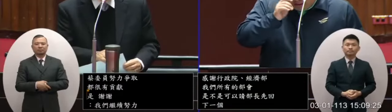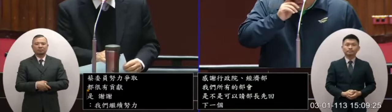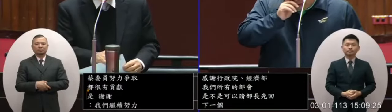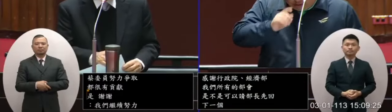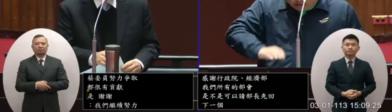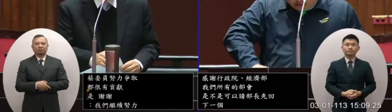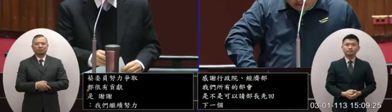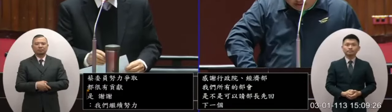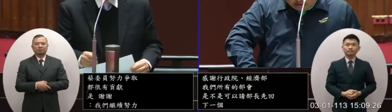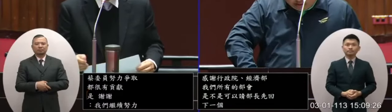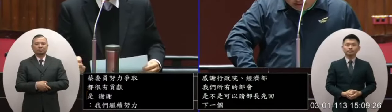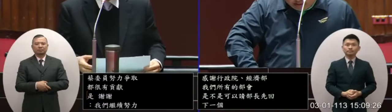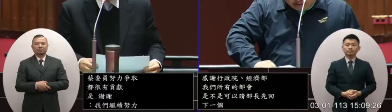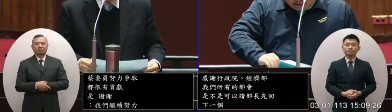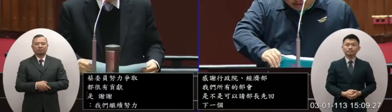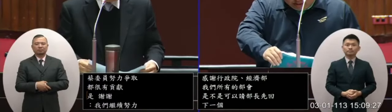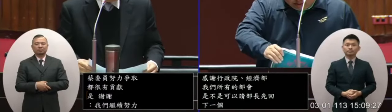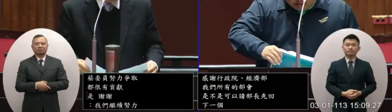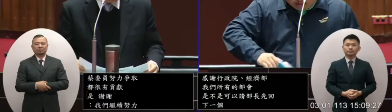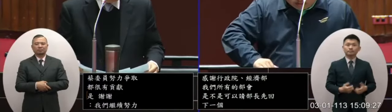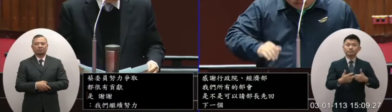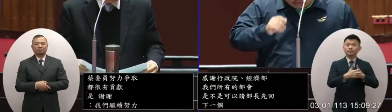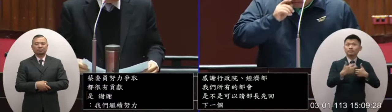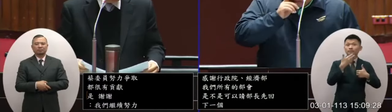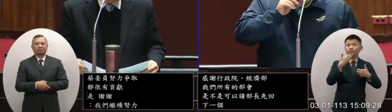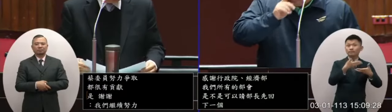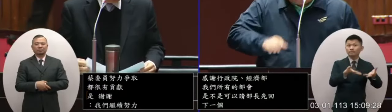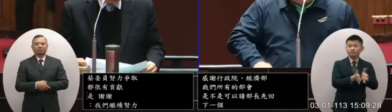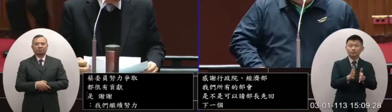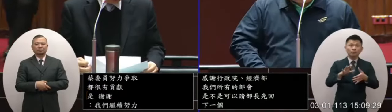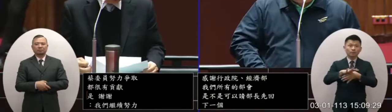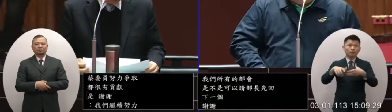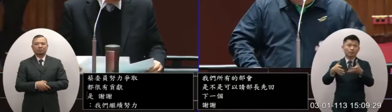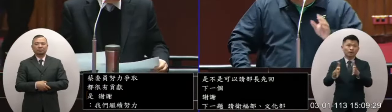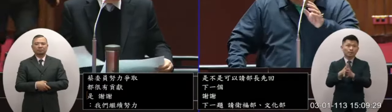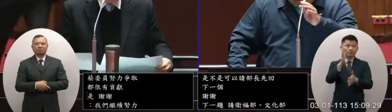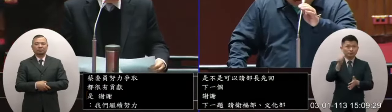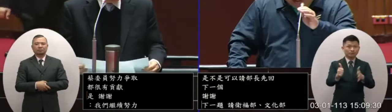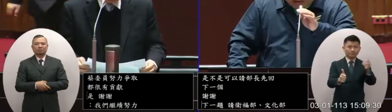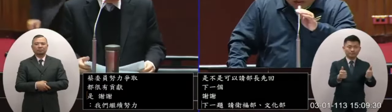卫福部文化部，由部长备询。